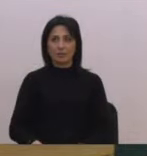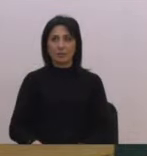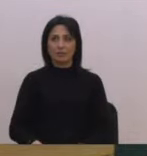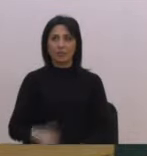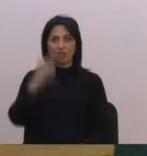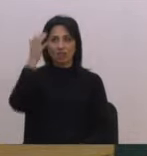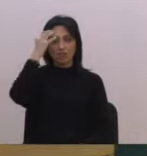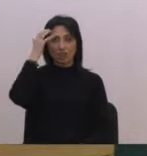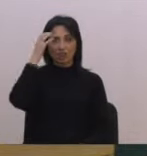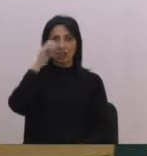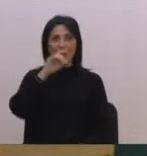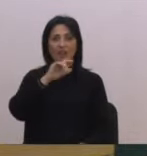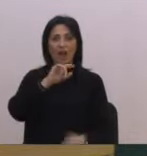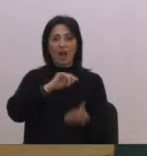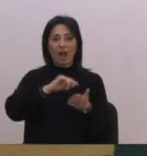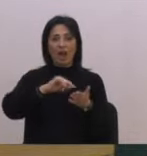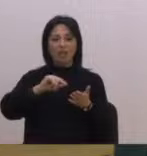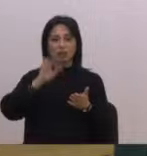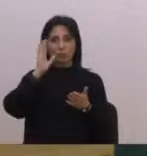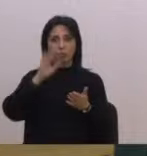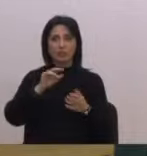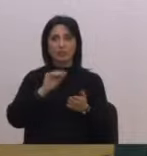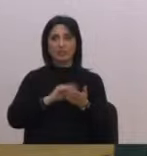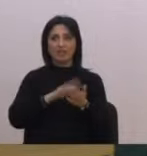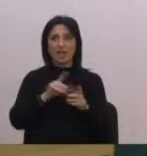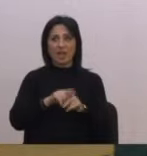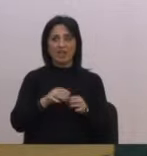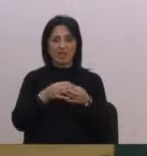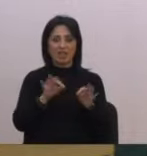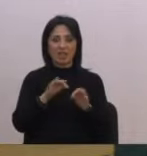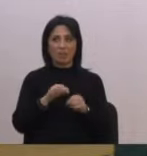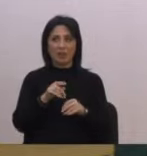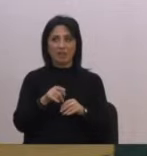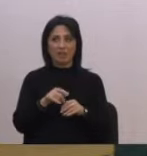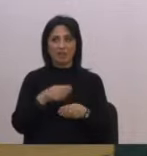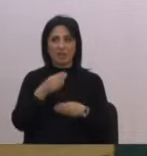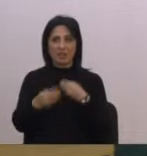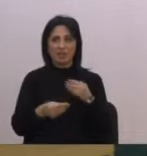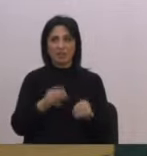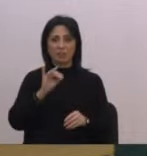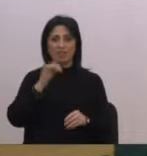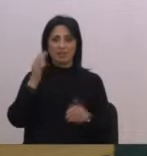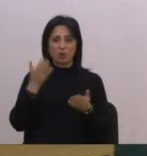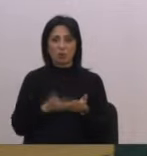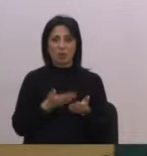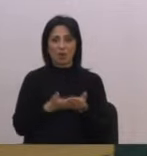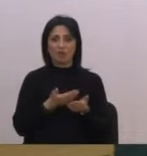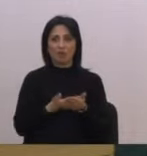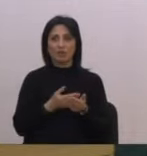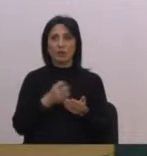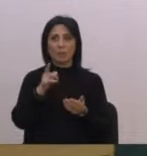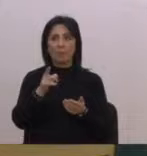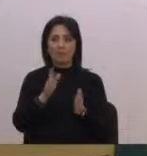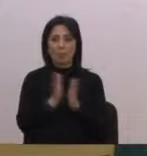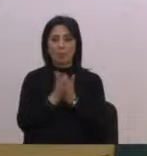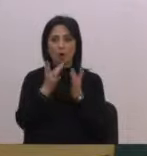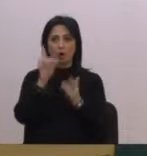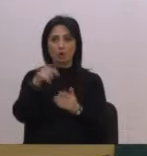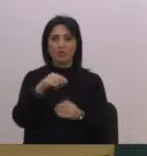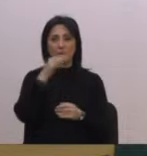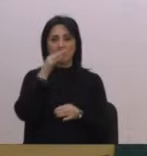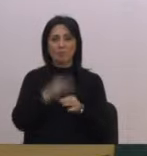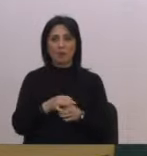შავი ასოებით ჩაიწერება ყველა ის, ვინც ასეთ ნებართვას გასცემს ისტორიაში და მას მოეთხოვება